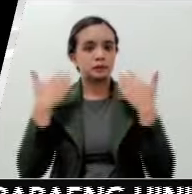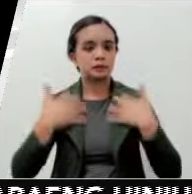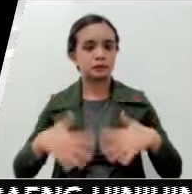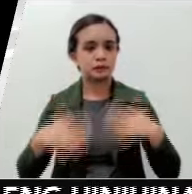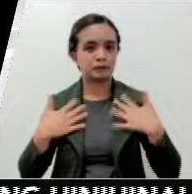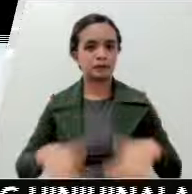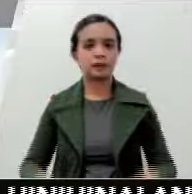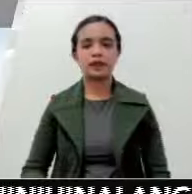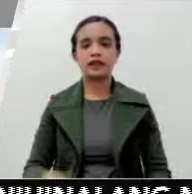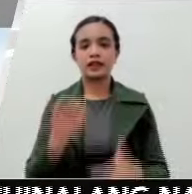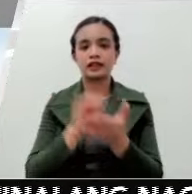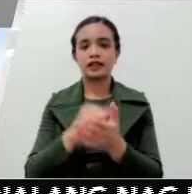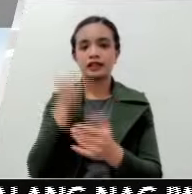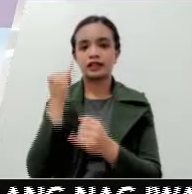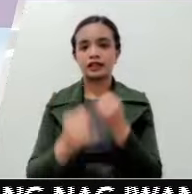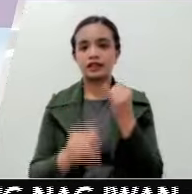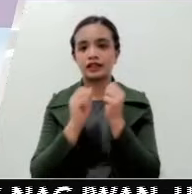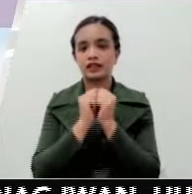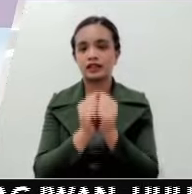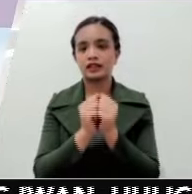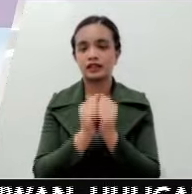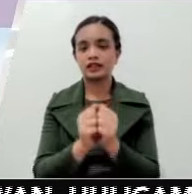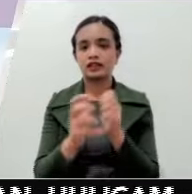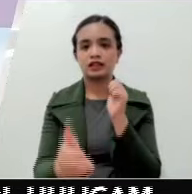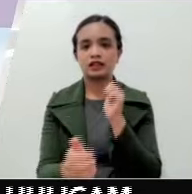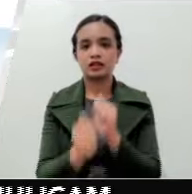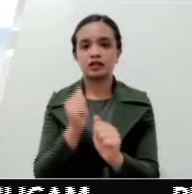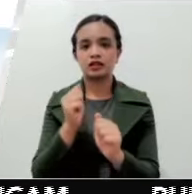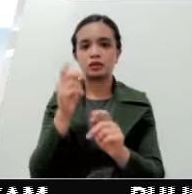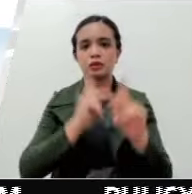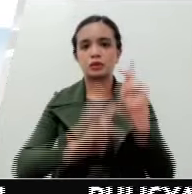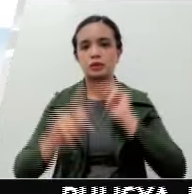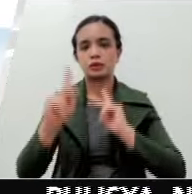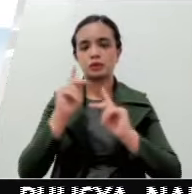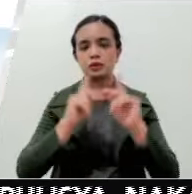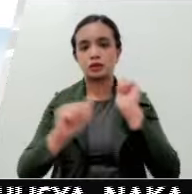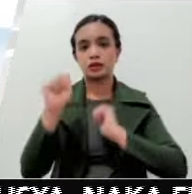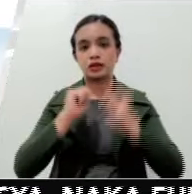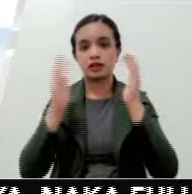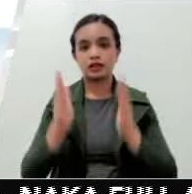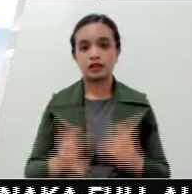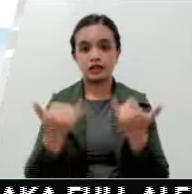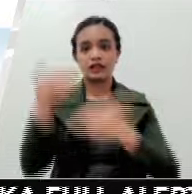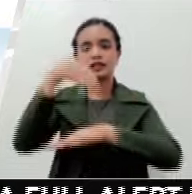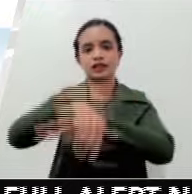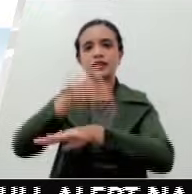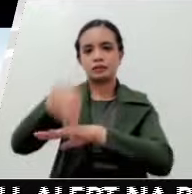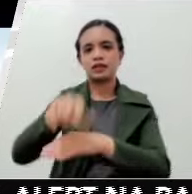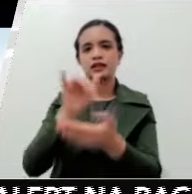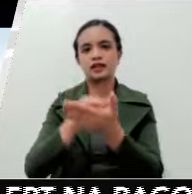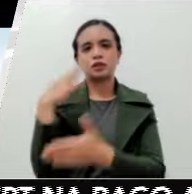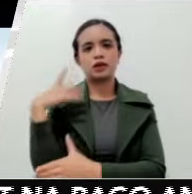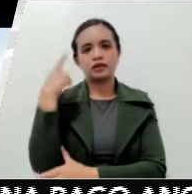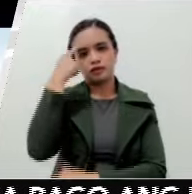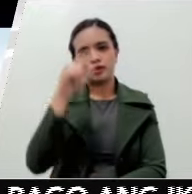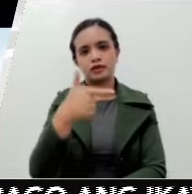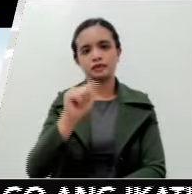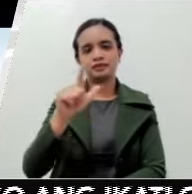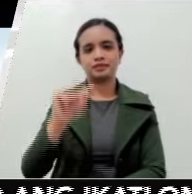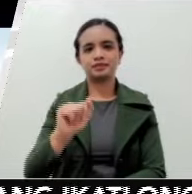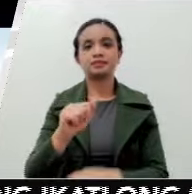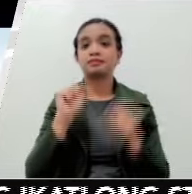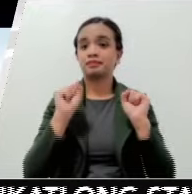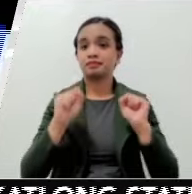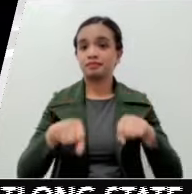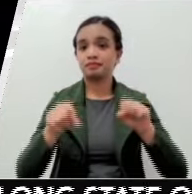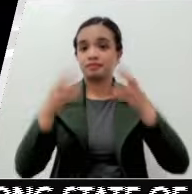ang muling pagsasama ng pinakamalalaking personalidad ngayong gabi, dapat abangan sa GMA Gala. Maaring mapanood